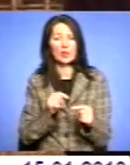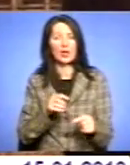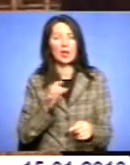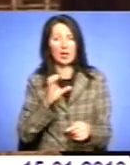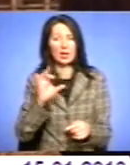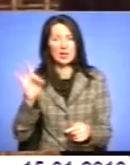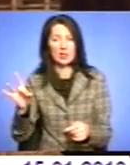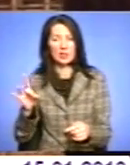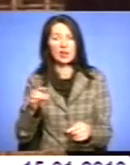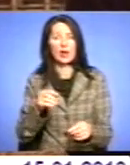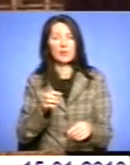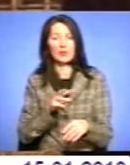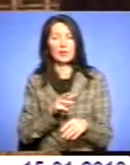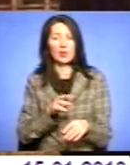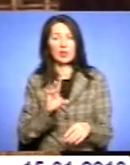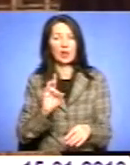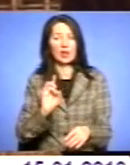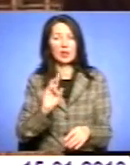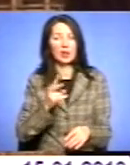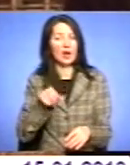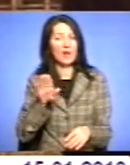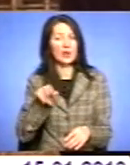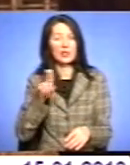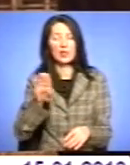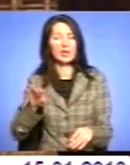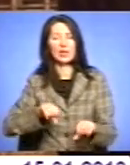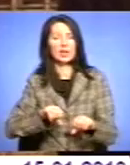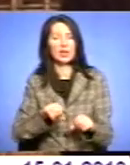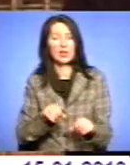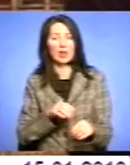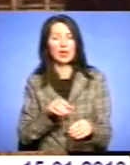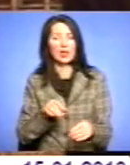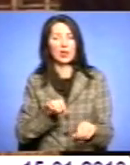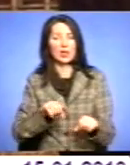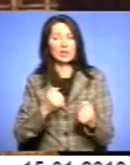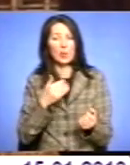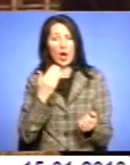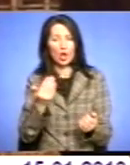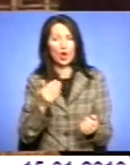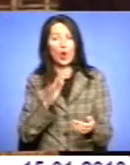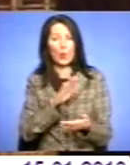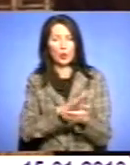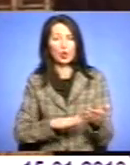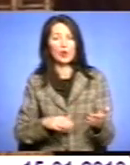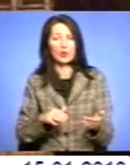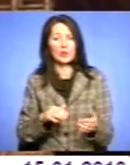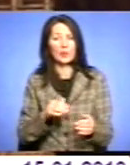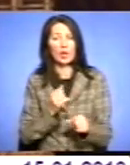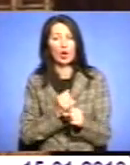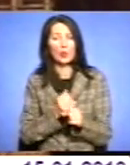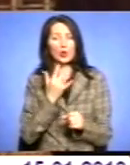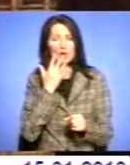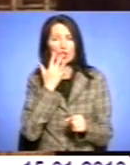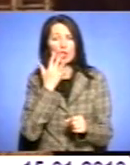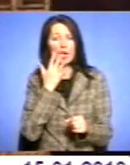не зламала Михайла Гореня. Він далі продовжував роботу на національному ґрунті,